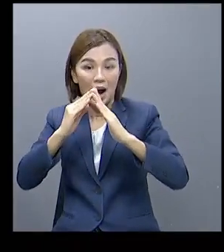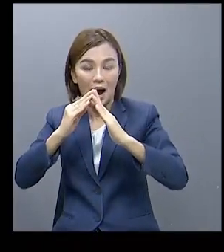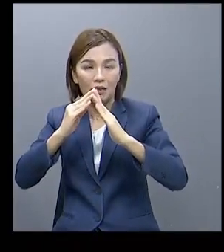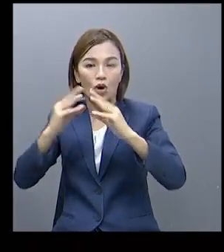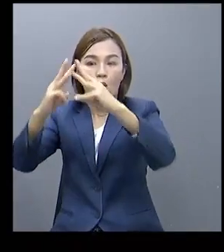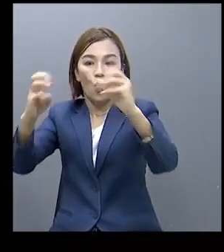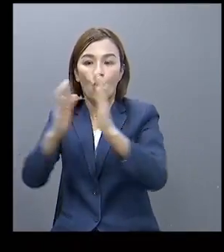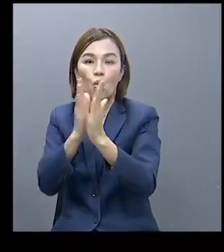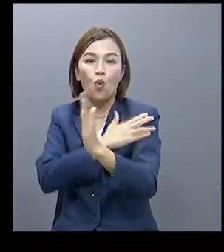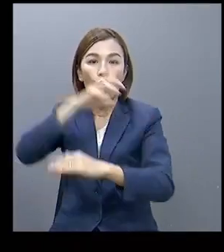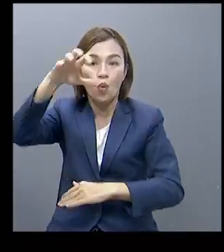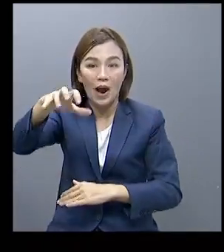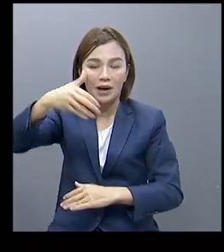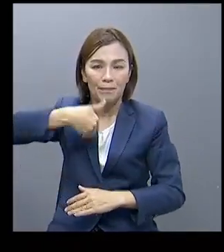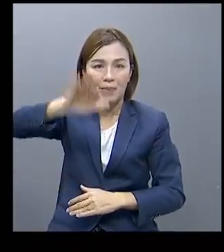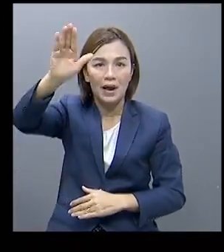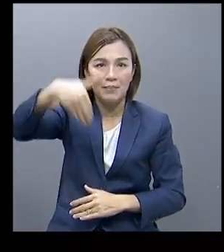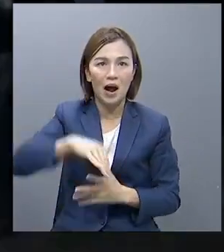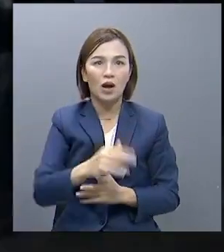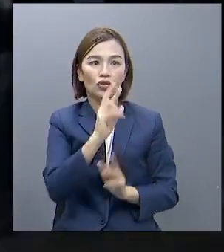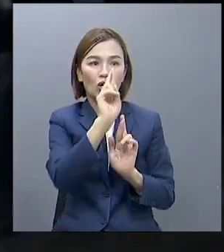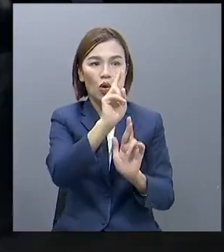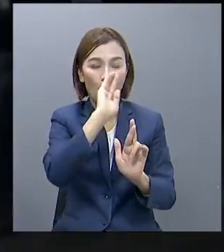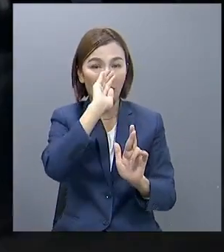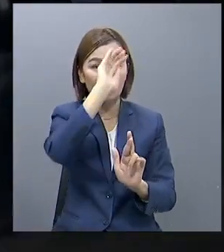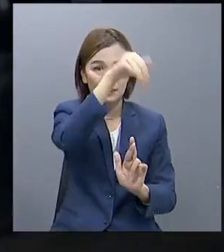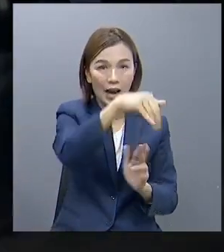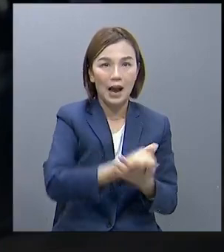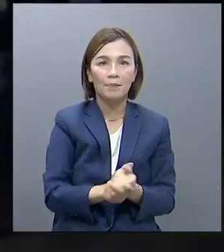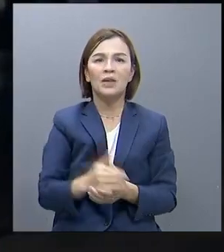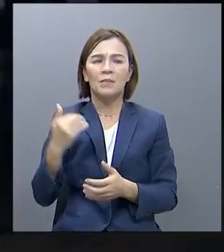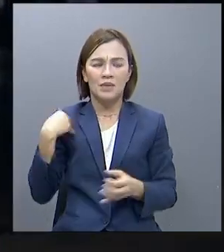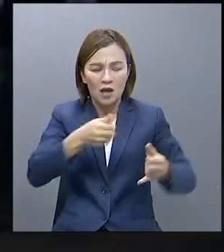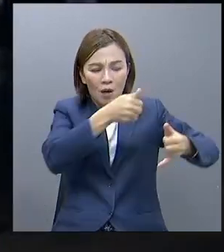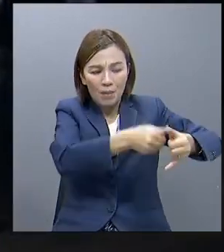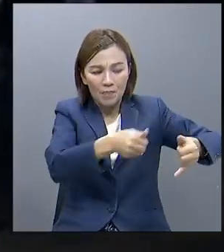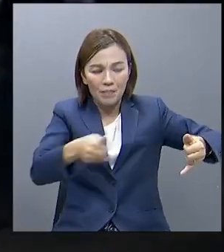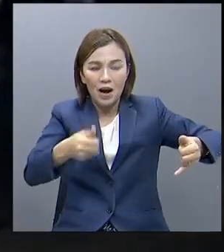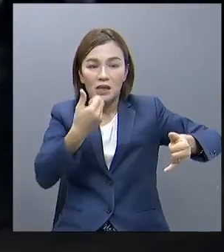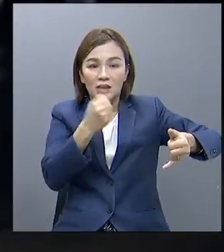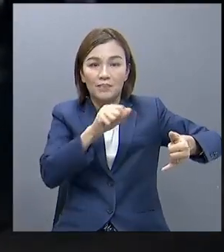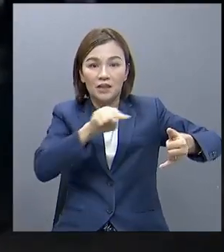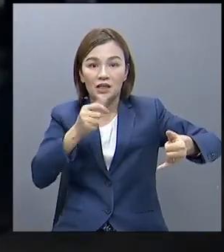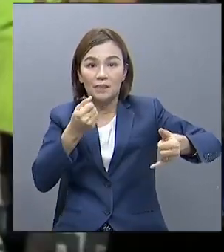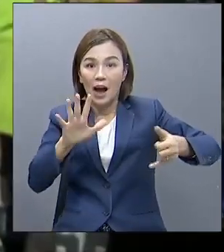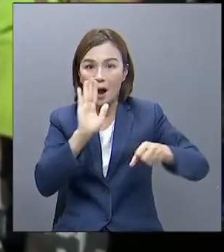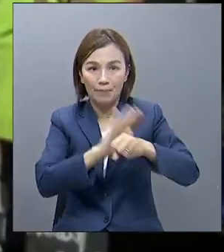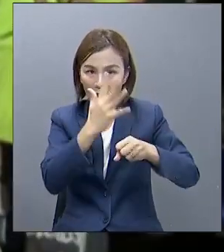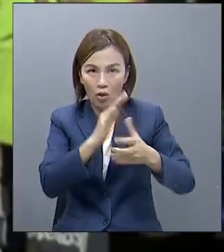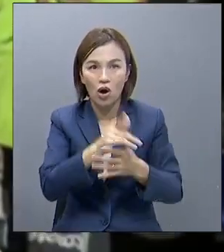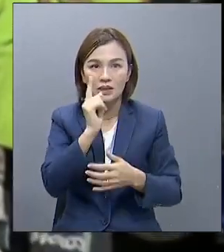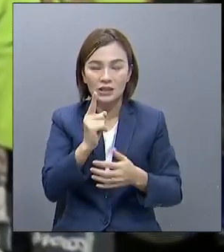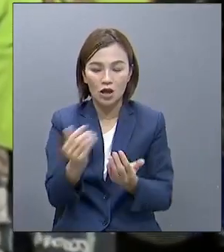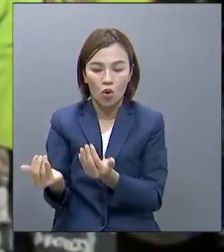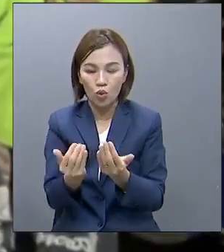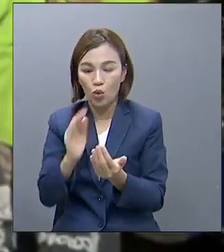องระวังช้างป่าด้วยขณะเดียวกันไม่ได้มีแค่10ถึง15ตัวนะคะตอนนี้พอไปสำรวจพบว่ามีลูกช้าง